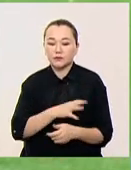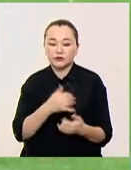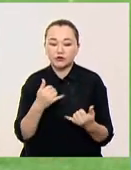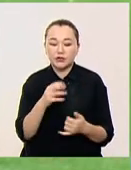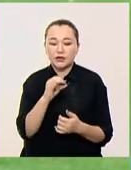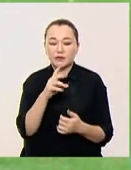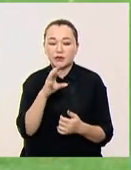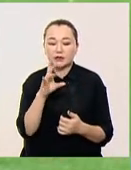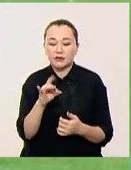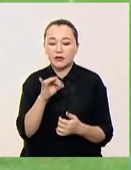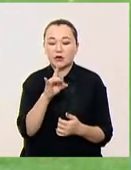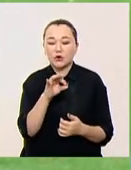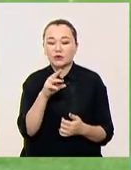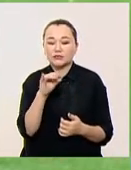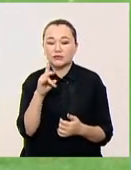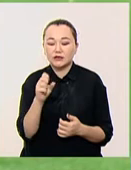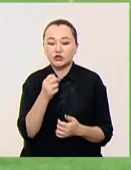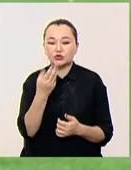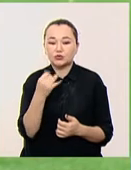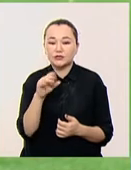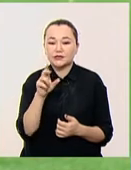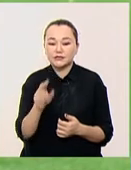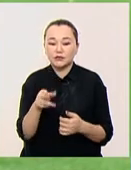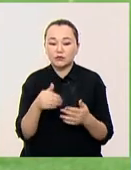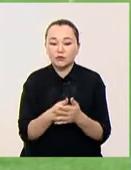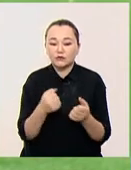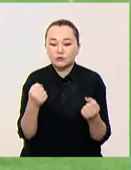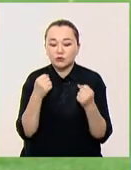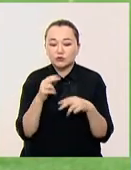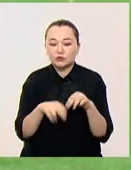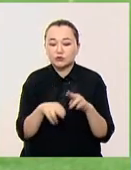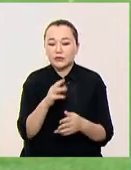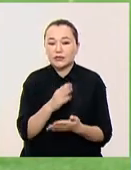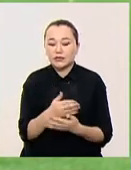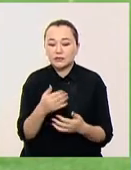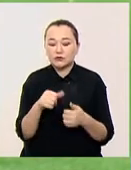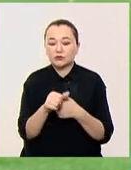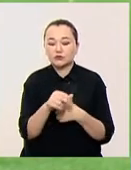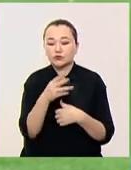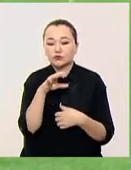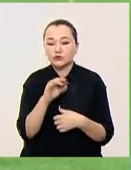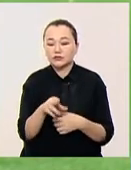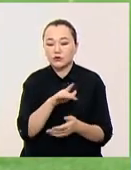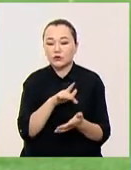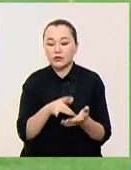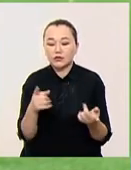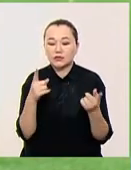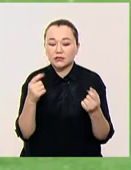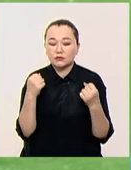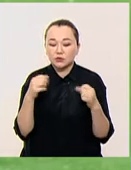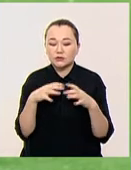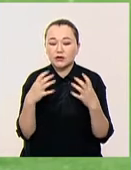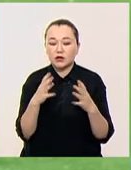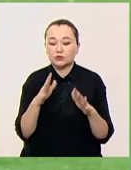Ерементау ауданында және Родина мен Шуйск ауылында жаңа спорттық кешені салынып жатыр. Бұдан бөлек Шучинск қаласында ірі спорт сарайы бой